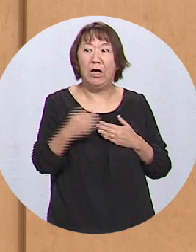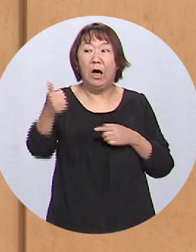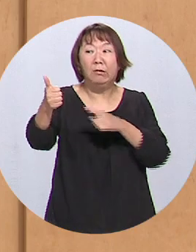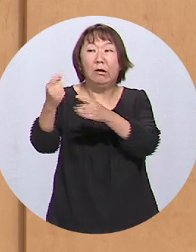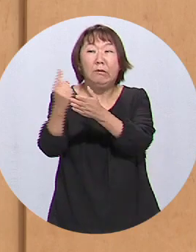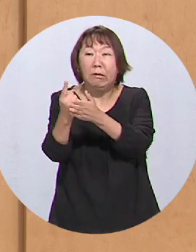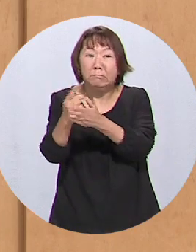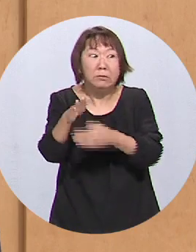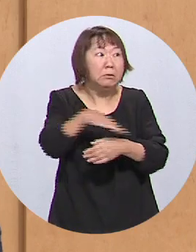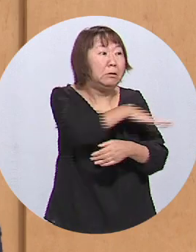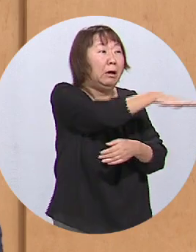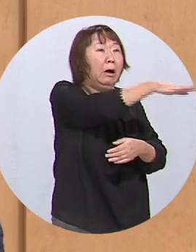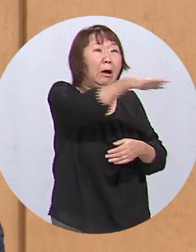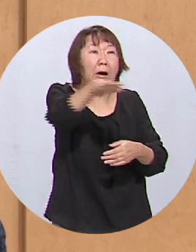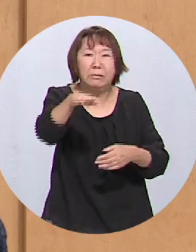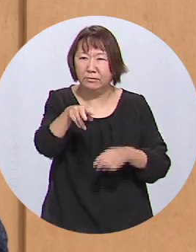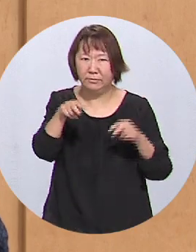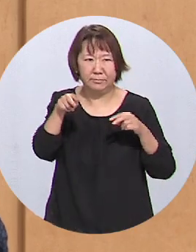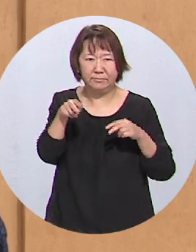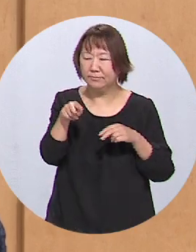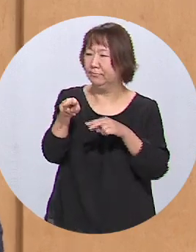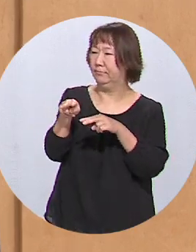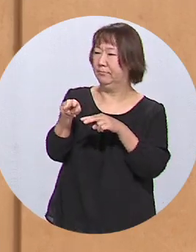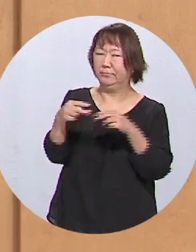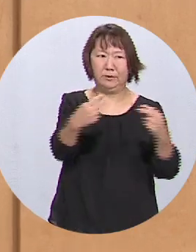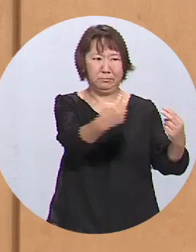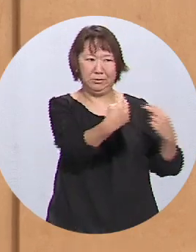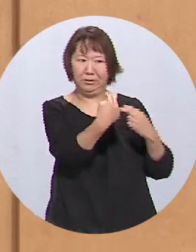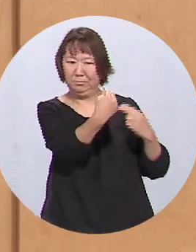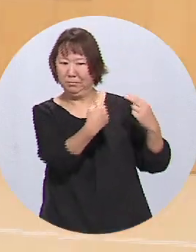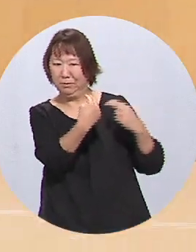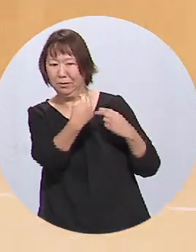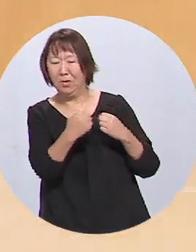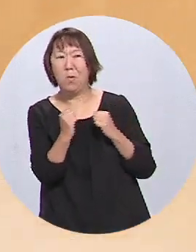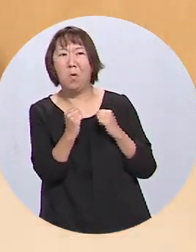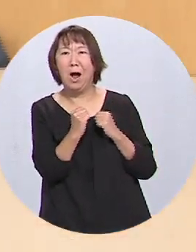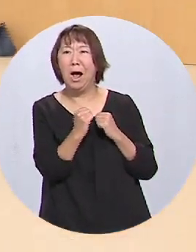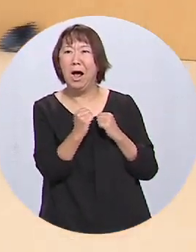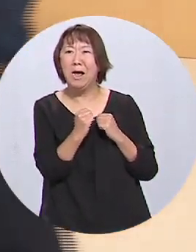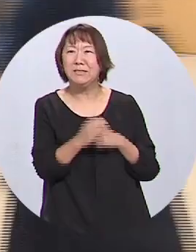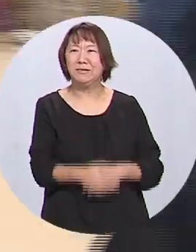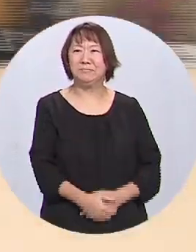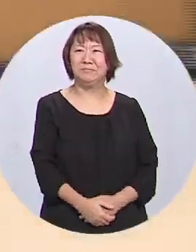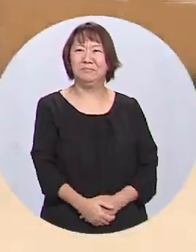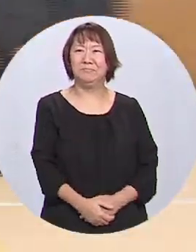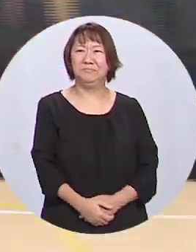奥に大量の機動隊の選手が見てる。怖い。